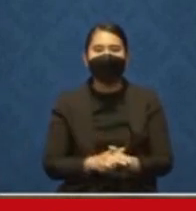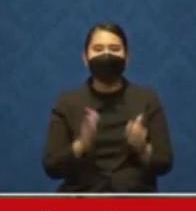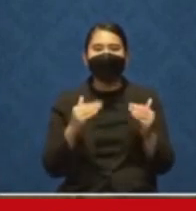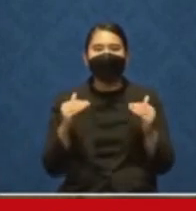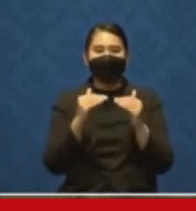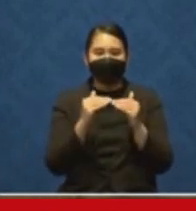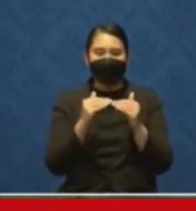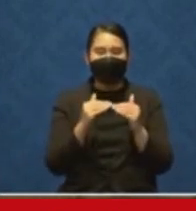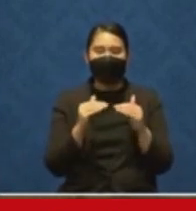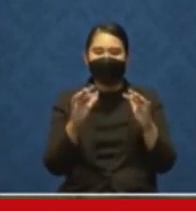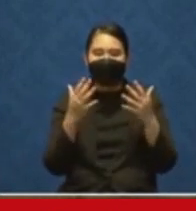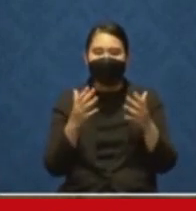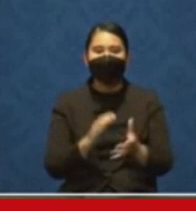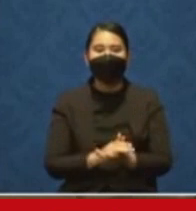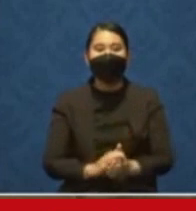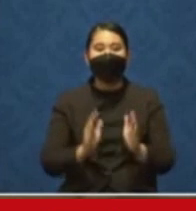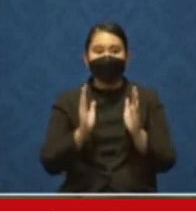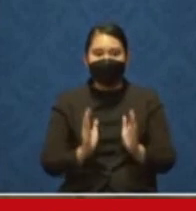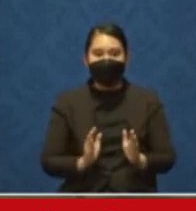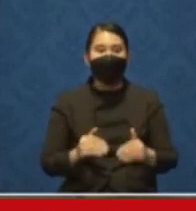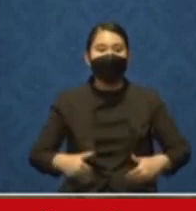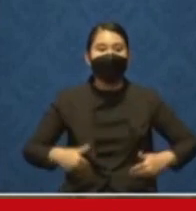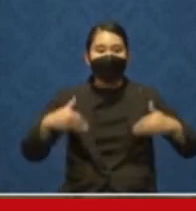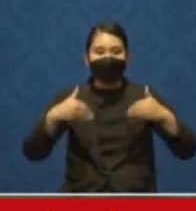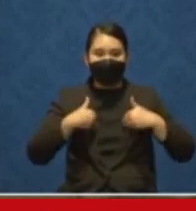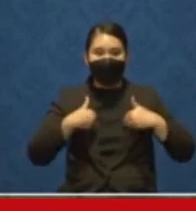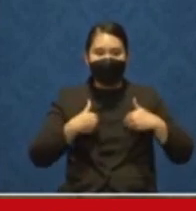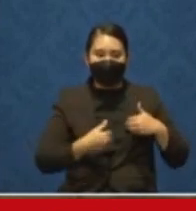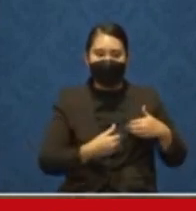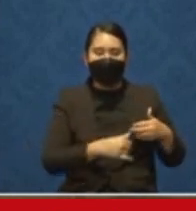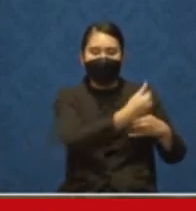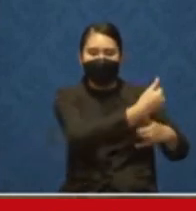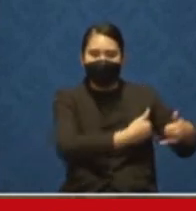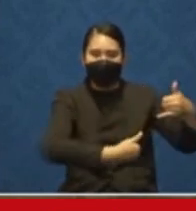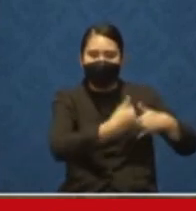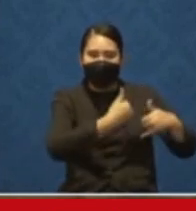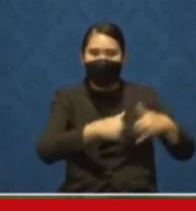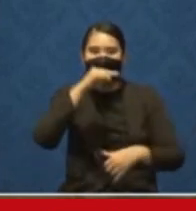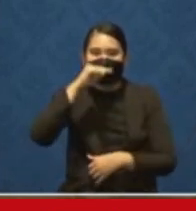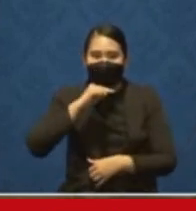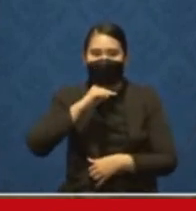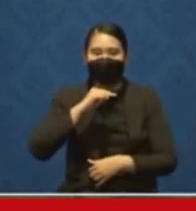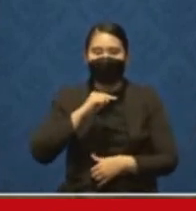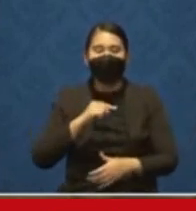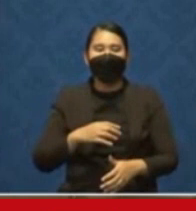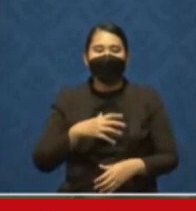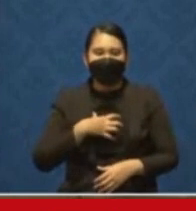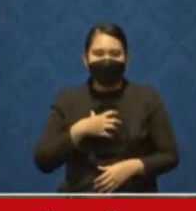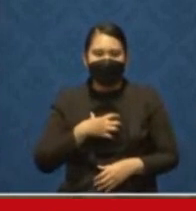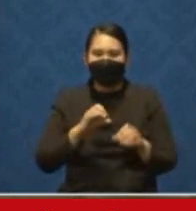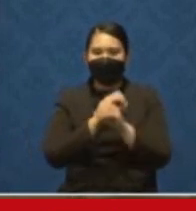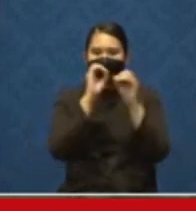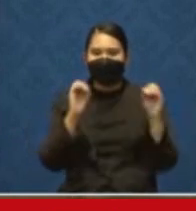ถ้าคุณไม่มีมีจิตอันเป็นมนุษย์มีสิทธิมนุษยชน